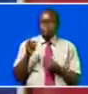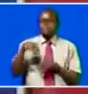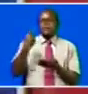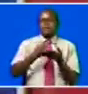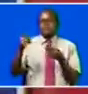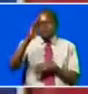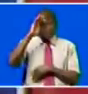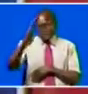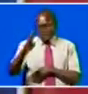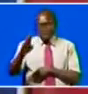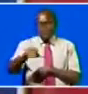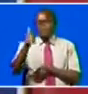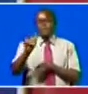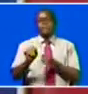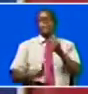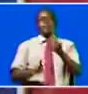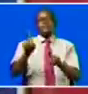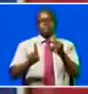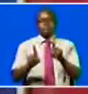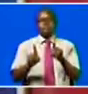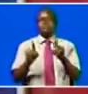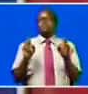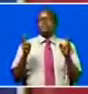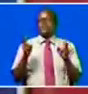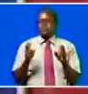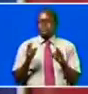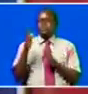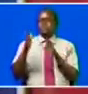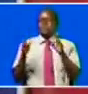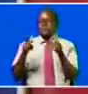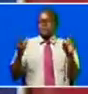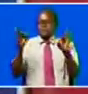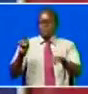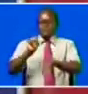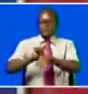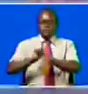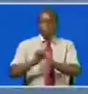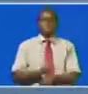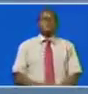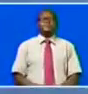na mada nyingine moto kabisa. Jina langu ni Mary Kilobi, mtangazaji wa ishara amekuwa ni Gideon Bogo. Kwa heri.